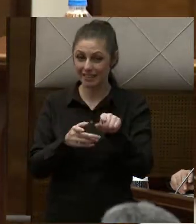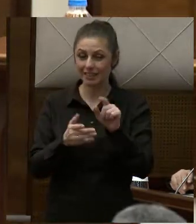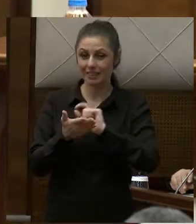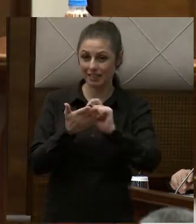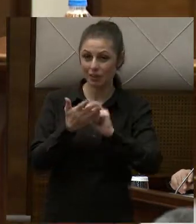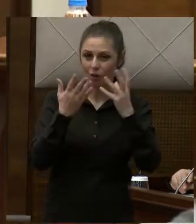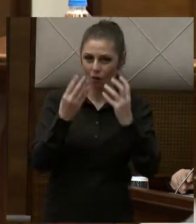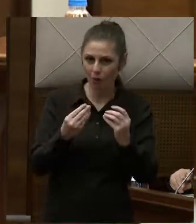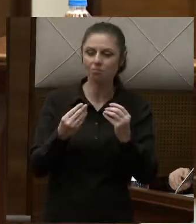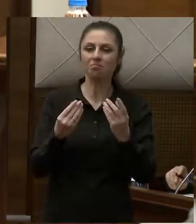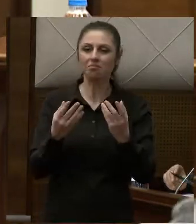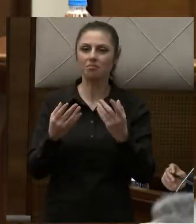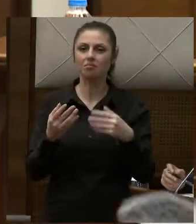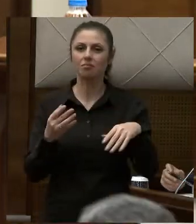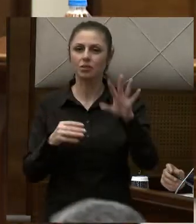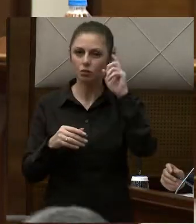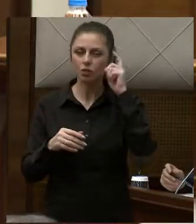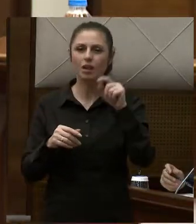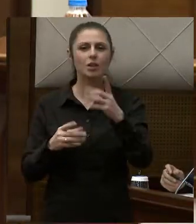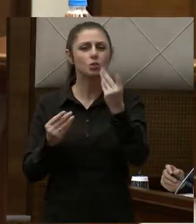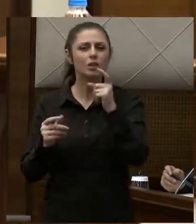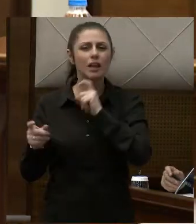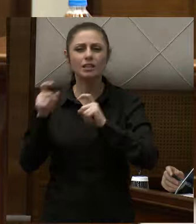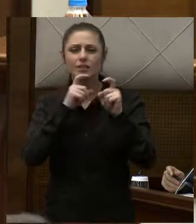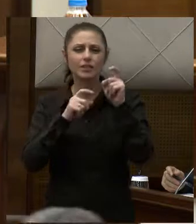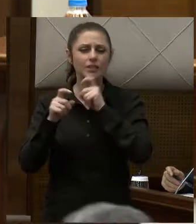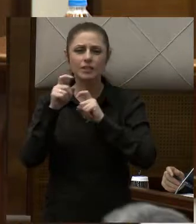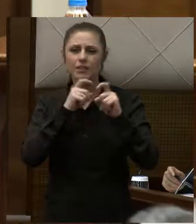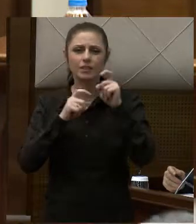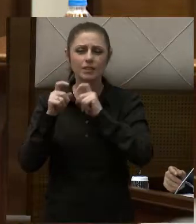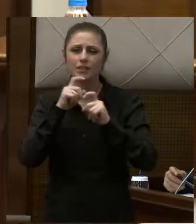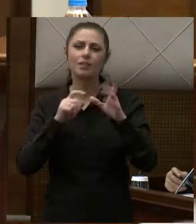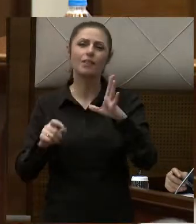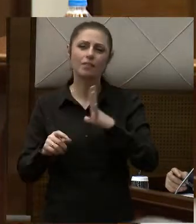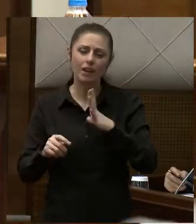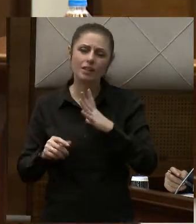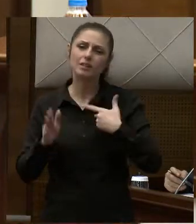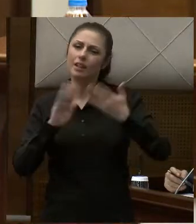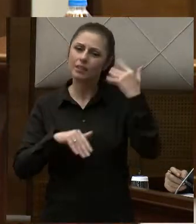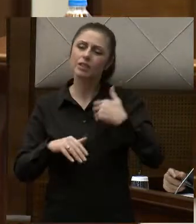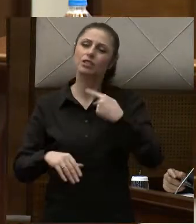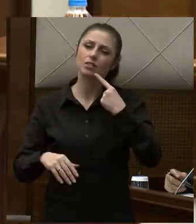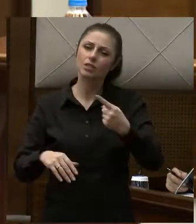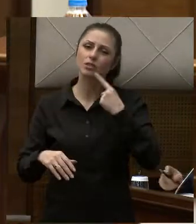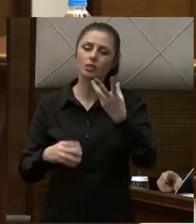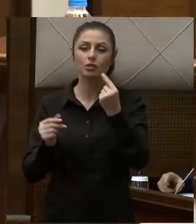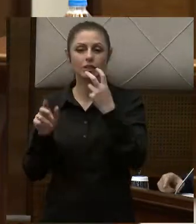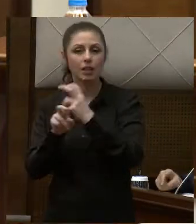Bağırdık, çağırdık, yapmayın, etmeyin. Bunlar tehlikeli. Anlatamadık. Tekrar lanet